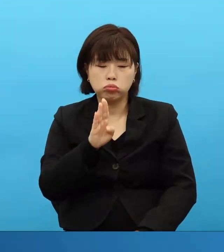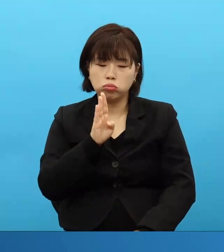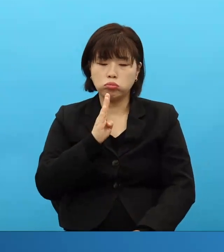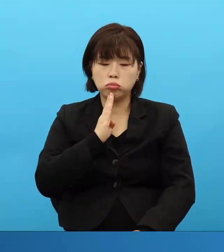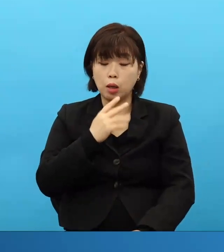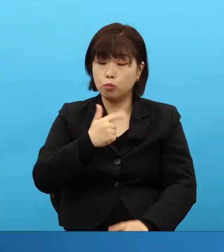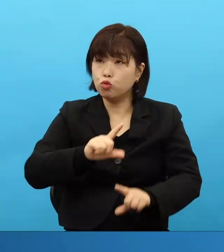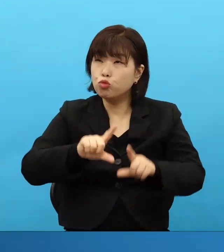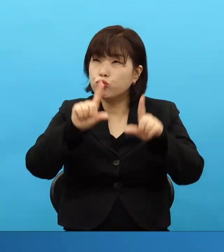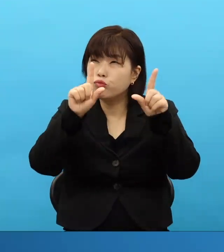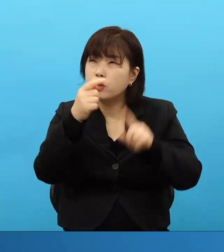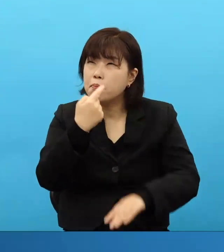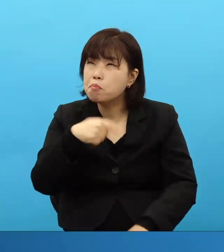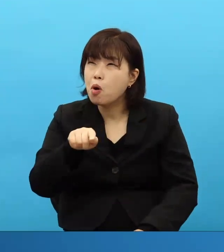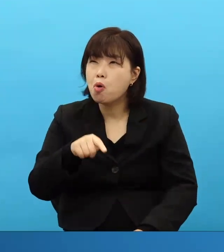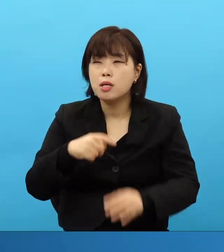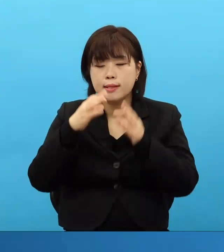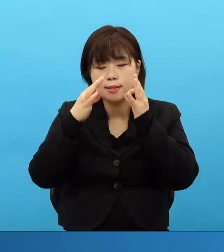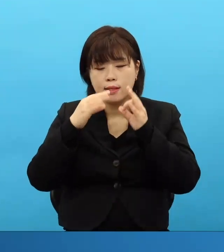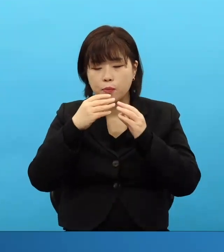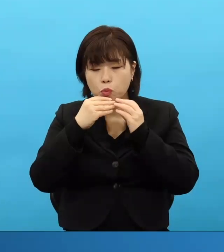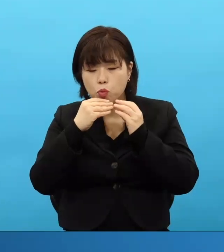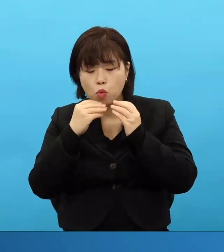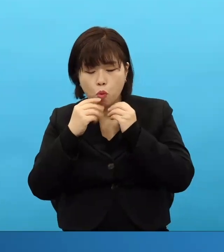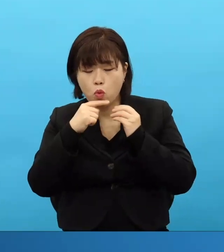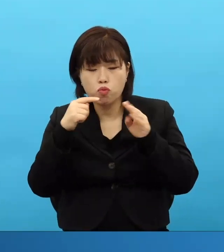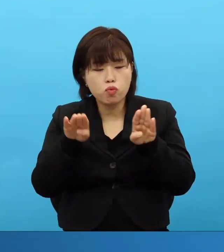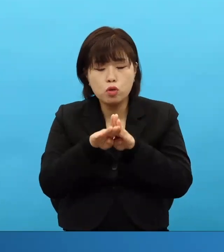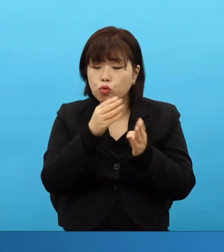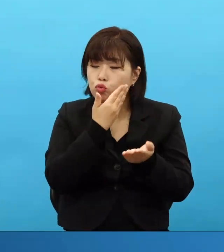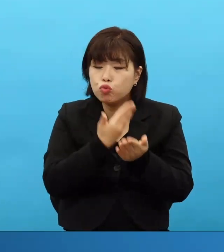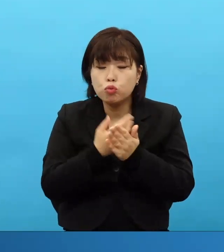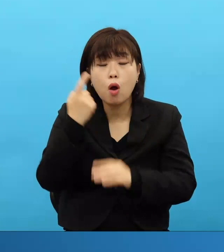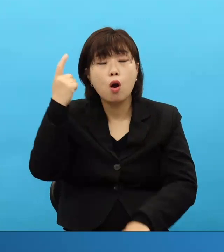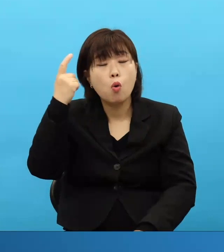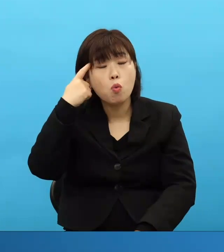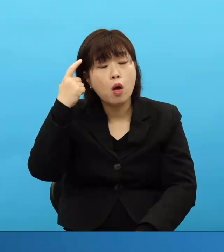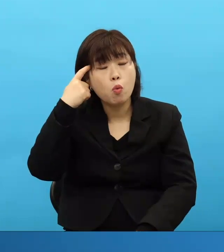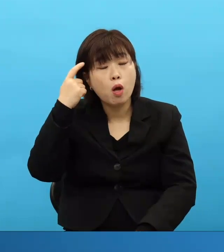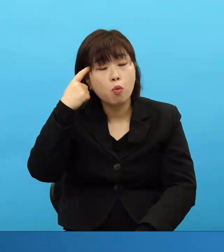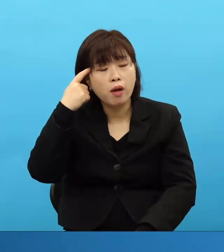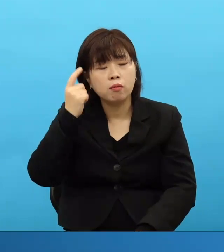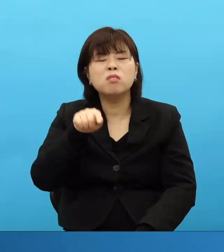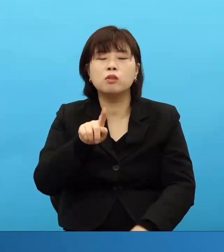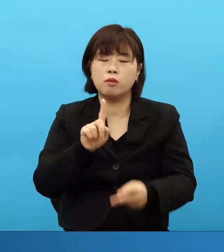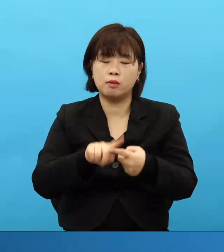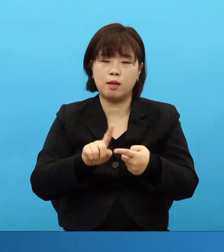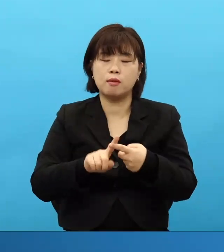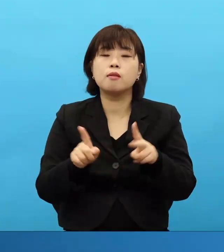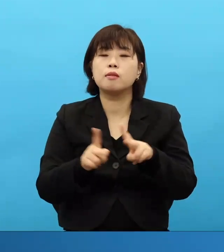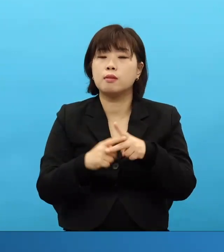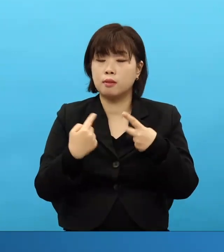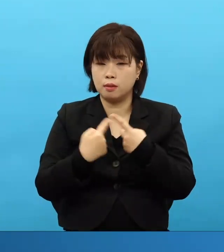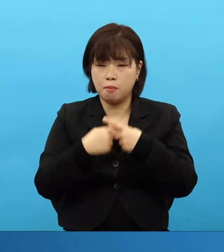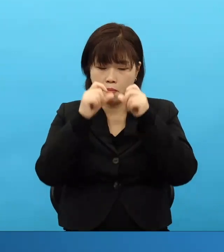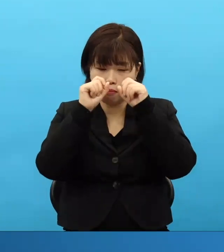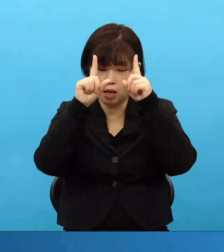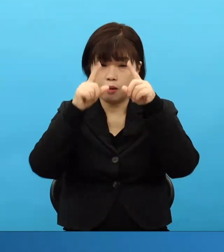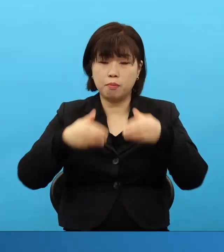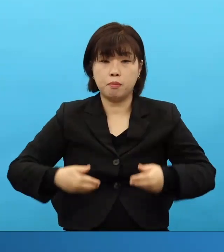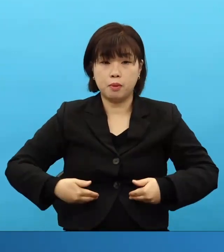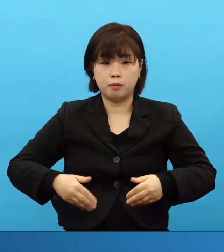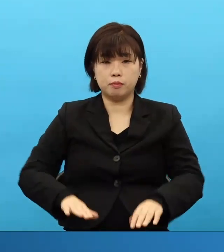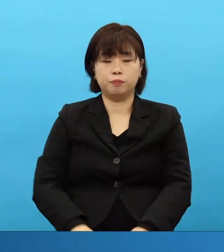주일, true Lord's Day, 금토일. Friday, Saturday, 알아들어야 Sunday. 돼요. You have to understand that. 그래서 앞으로 여러분들은 돈을 벌어서